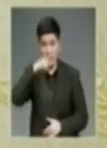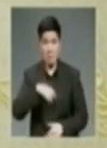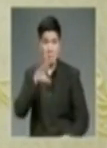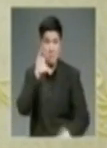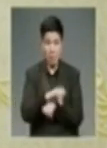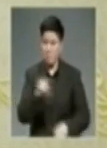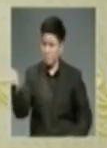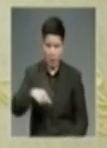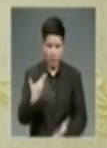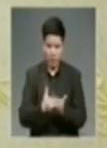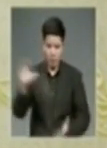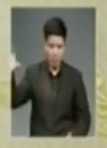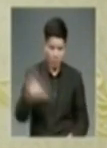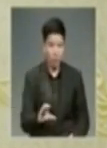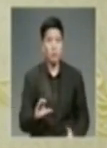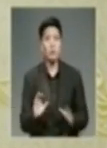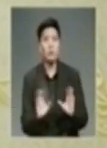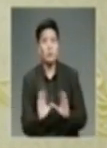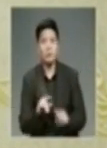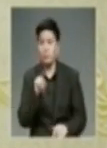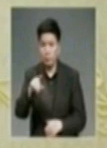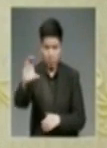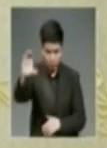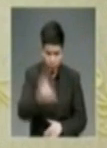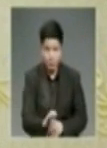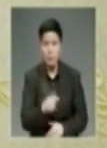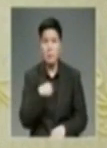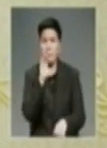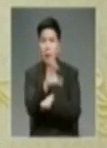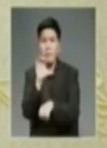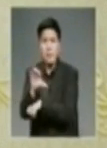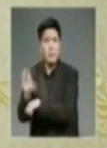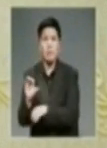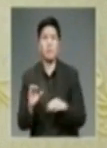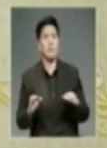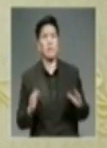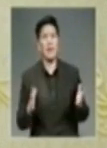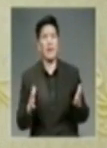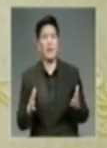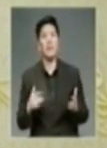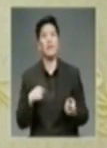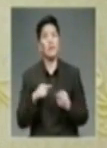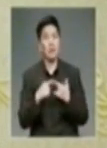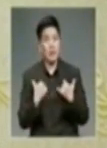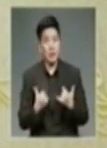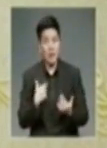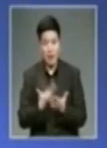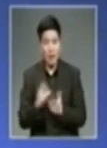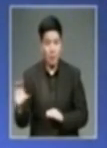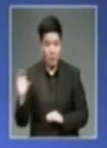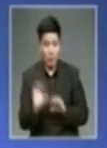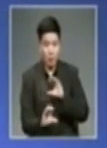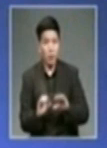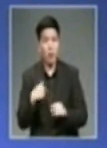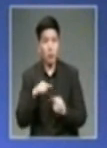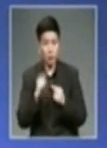ลงทุนเมื่อนั้นเมื่อนี้จำนวนเท่านี้เท่านั้นมันบังคับไม่ได้หรอกครับทั้งในประเทศและต่างประเทศนะที่จะมาลงทุนนะครับเราต้อง